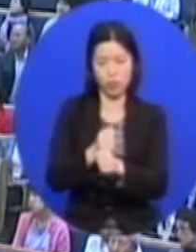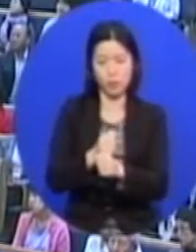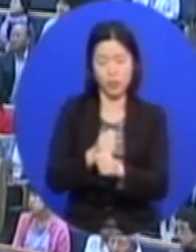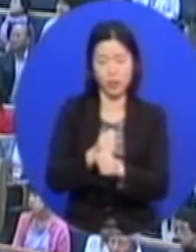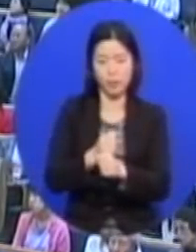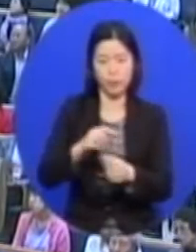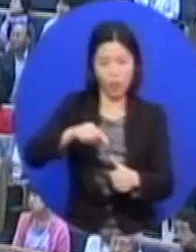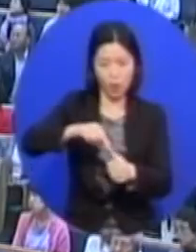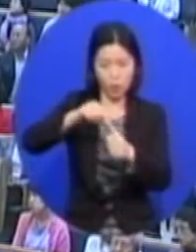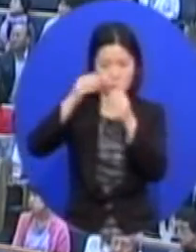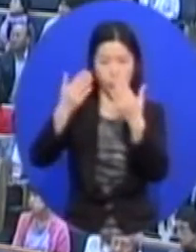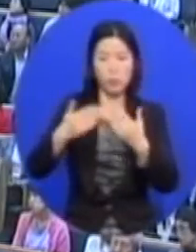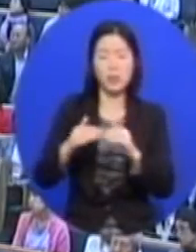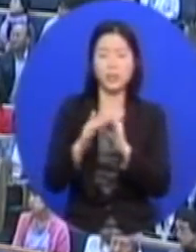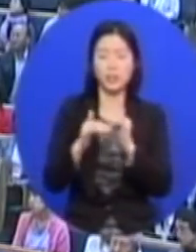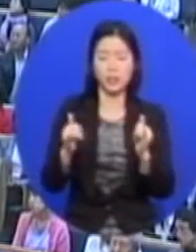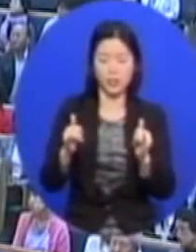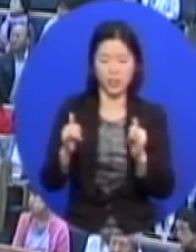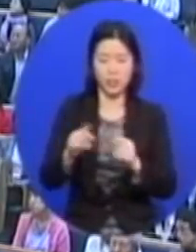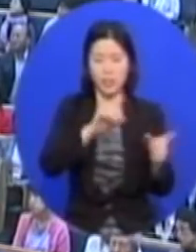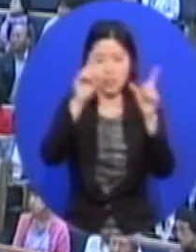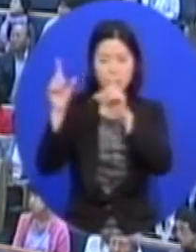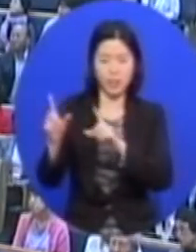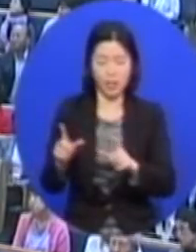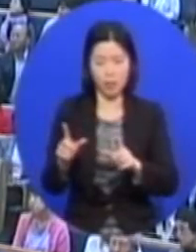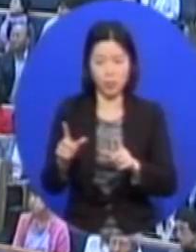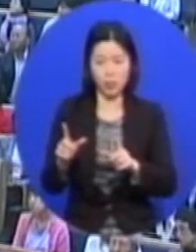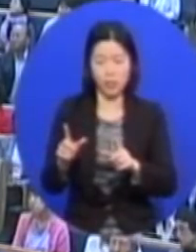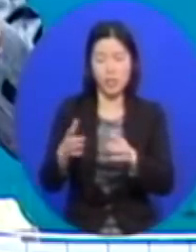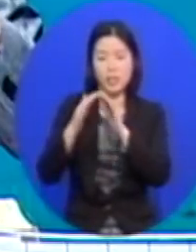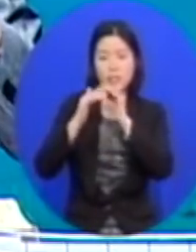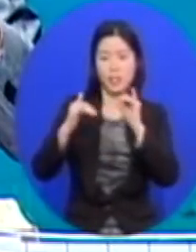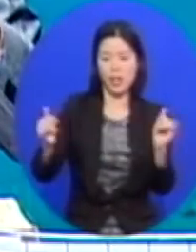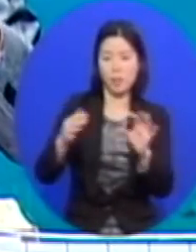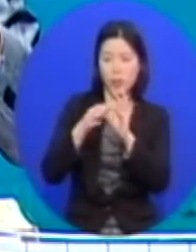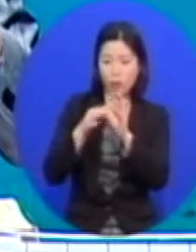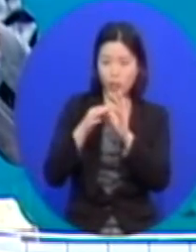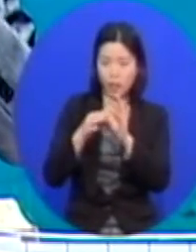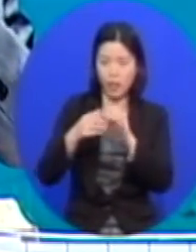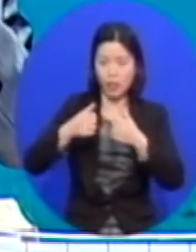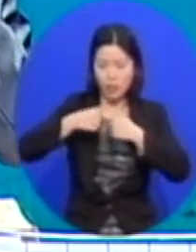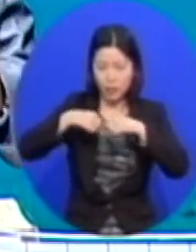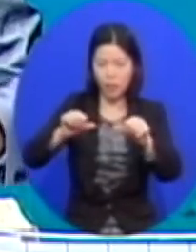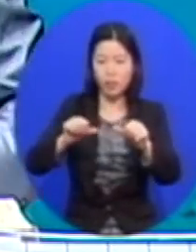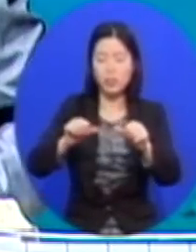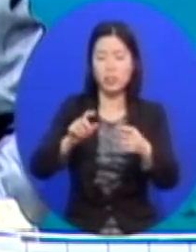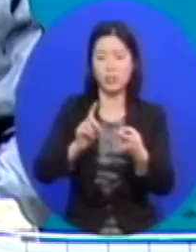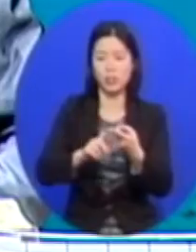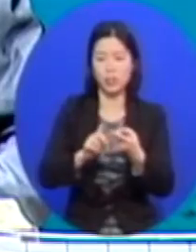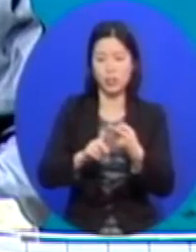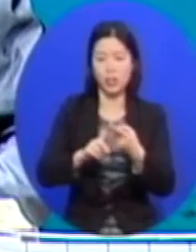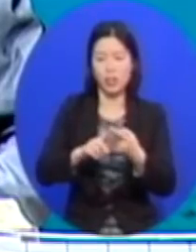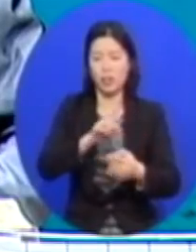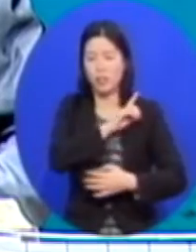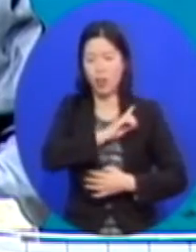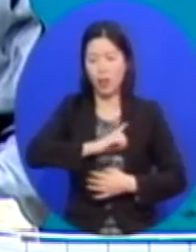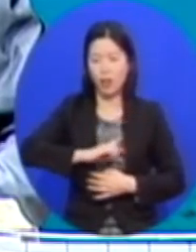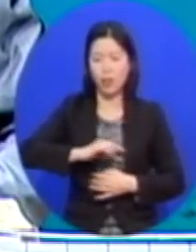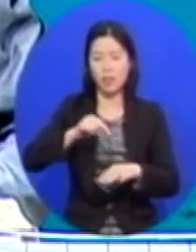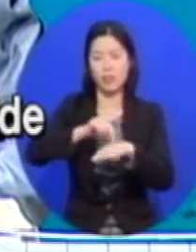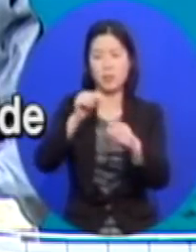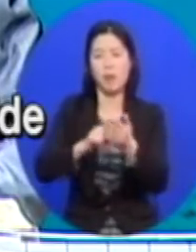구원받은 자 에 살 사람은 요 이 사람들과의 관계가 깨어진 게 가장 마음이 아픕니다